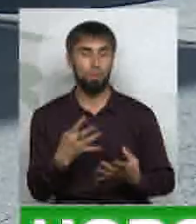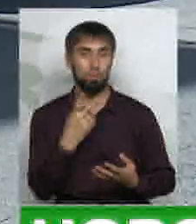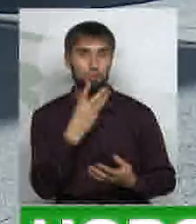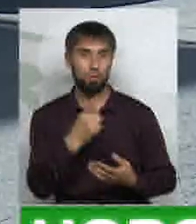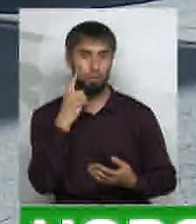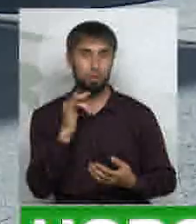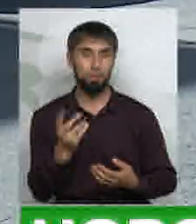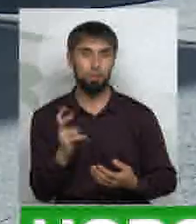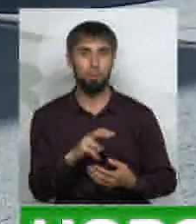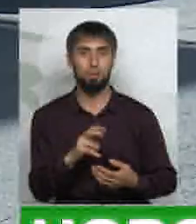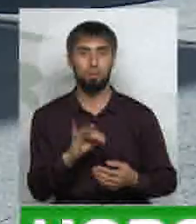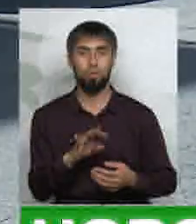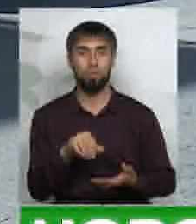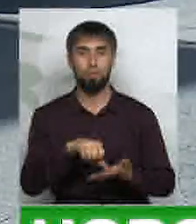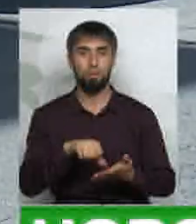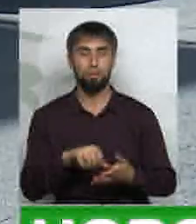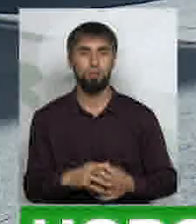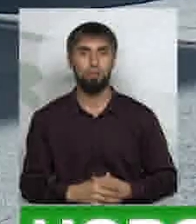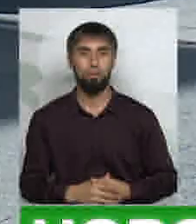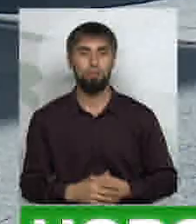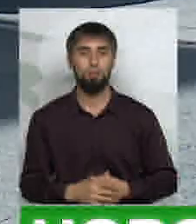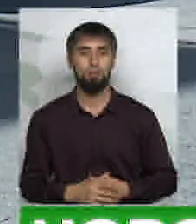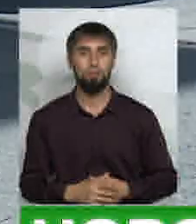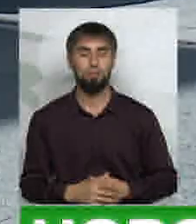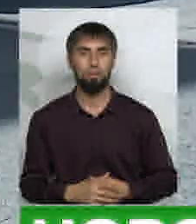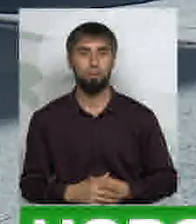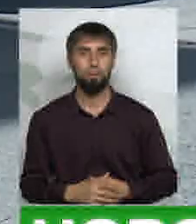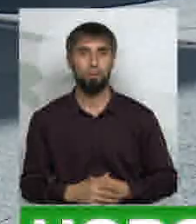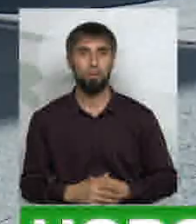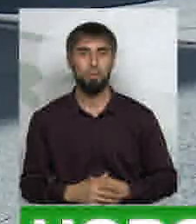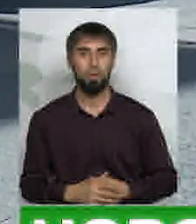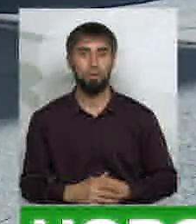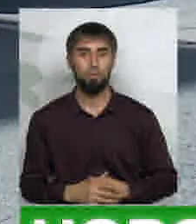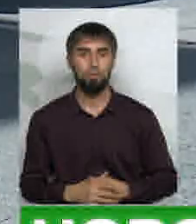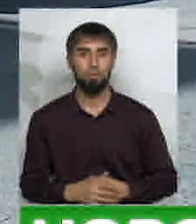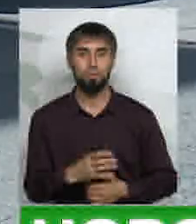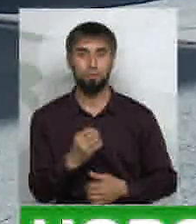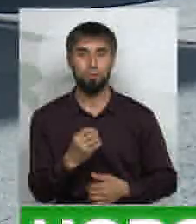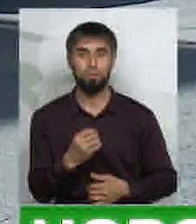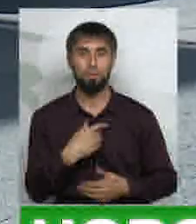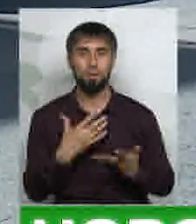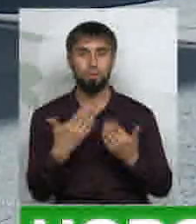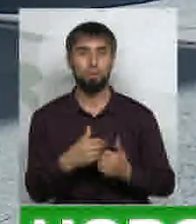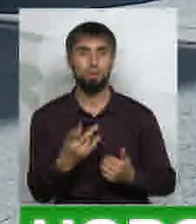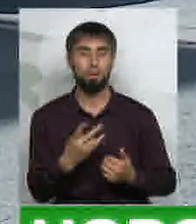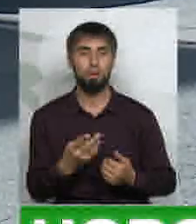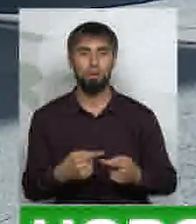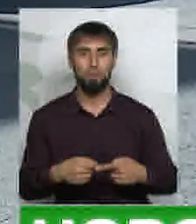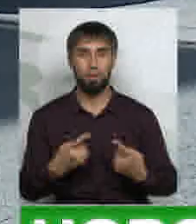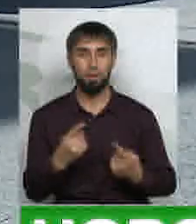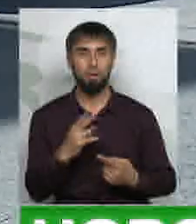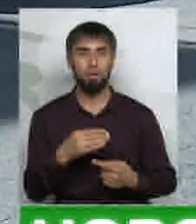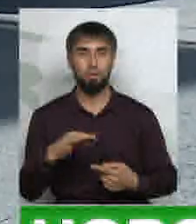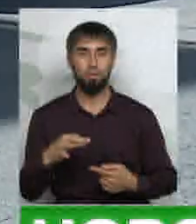просто дети пришли посмотреть и тут же тоже становятся и бегут вместе с ними. Потому я считаю, это надо развивать,